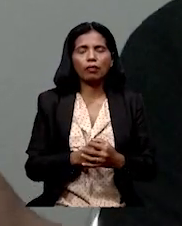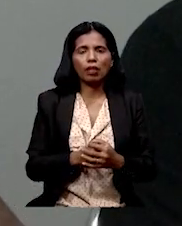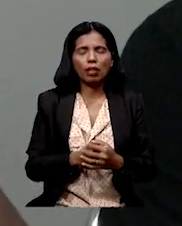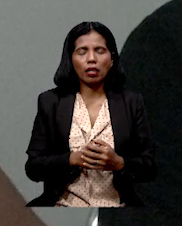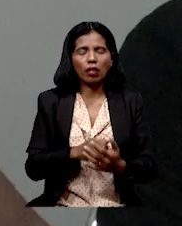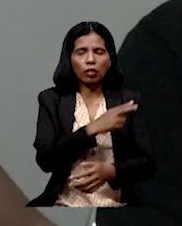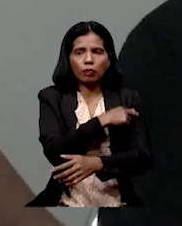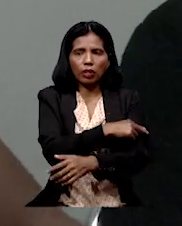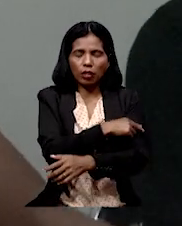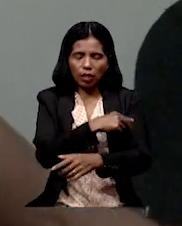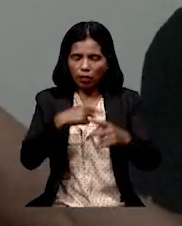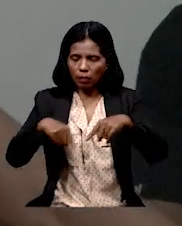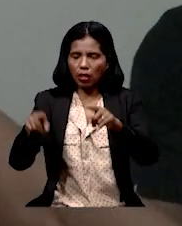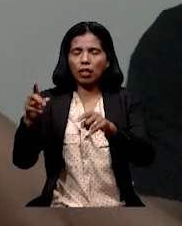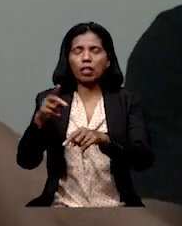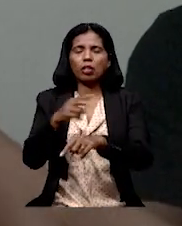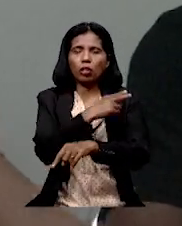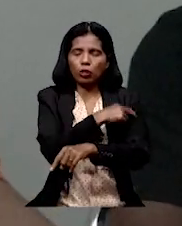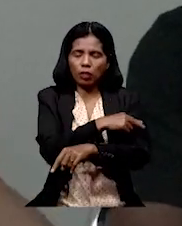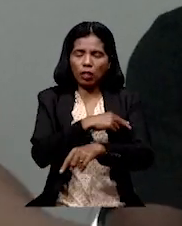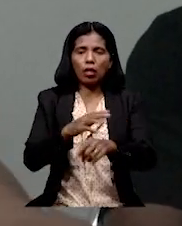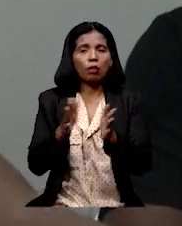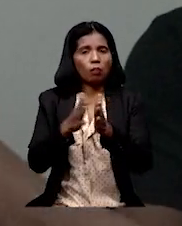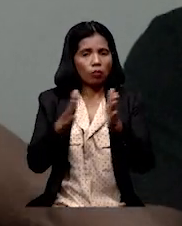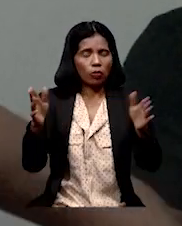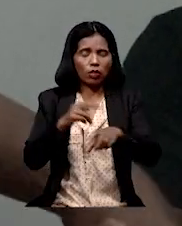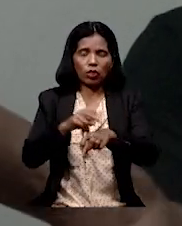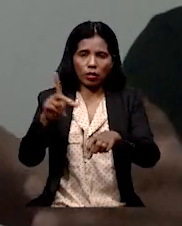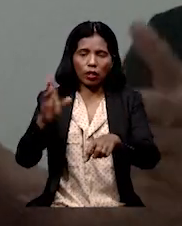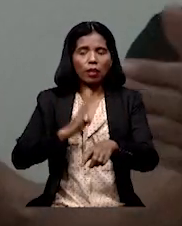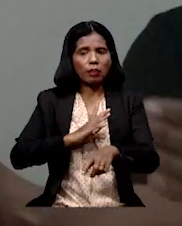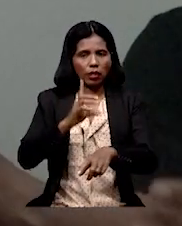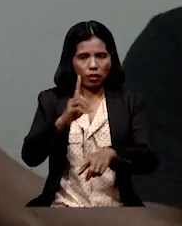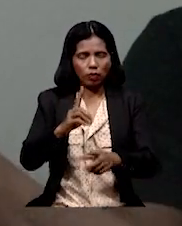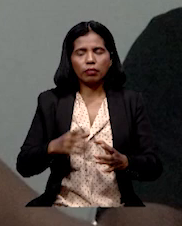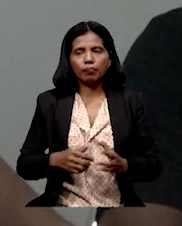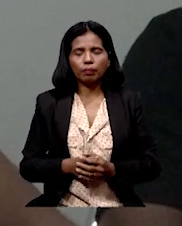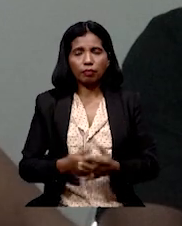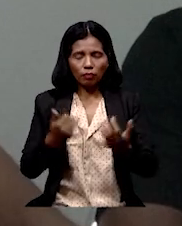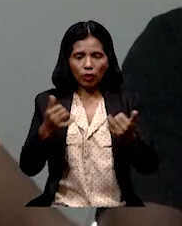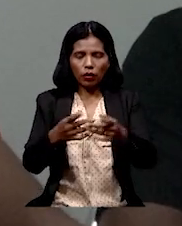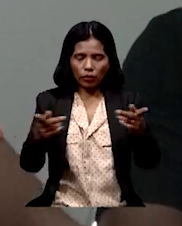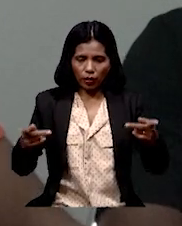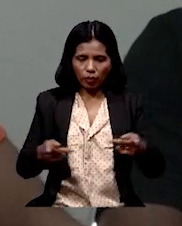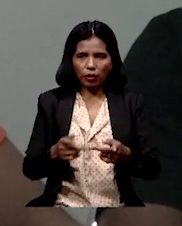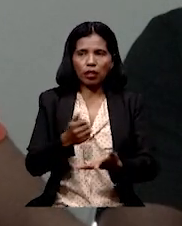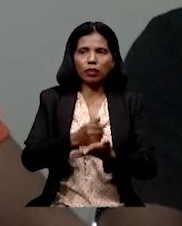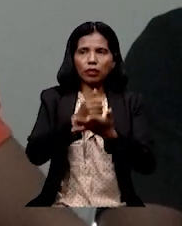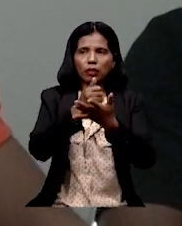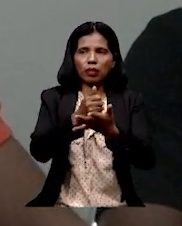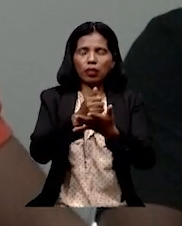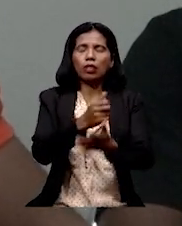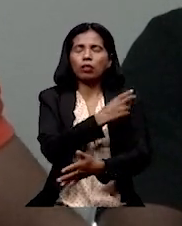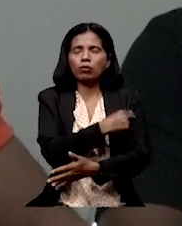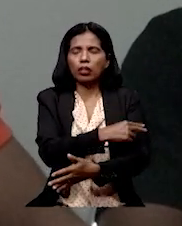tu hospital nacional referensi sira bot ne bajo tu hospital nacional agora fatin dan emaka ajuda dunia hospital